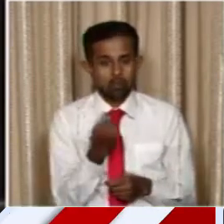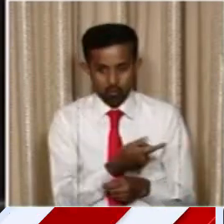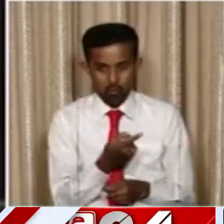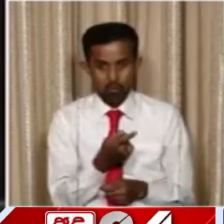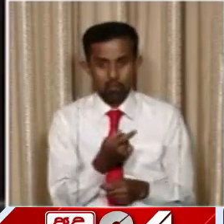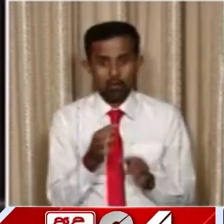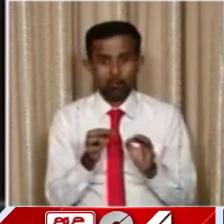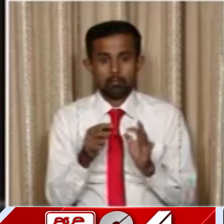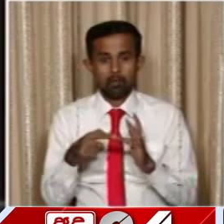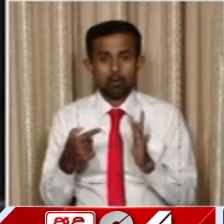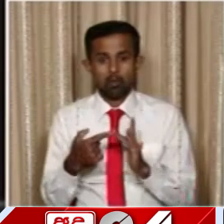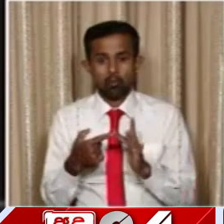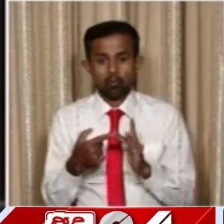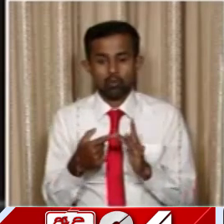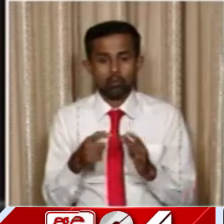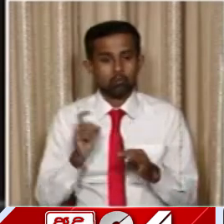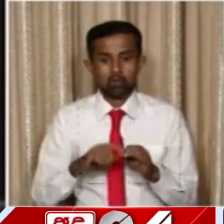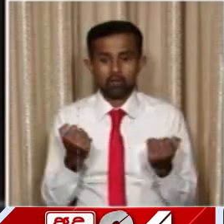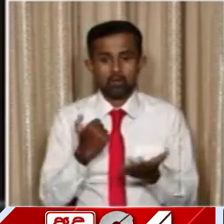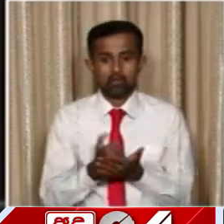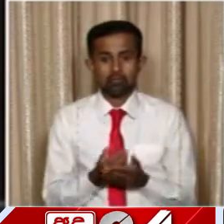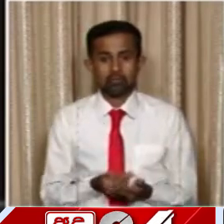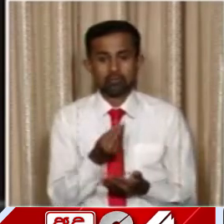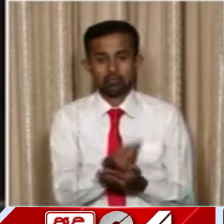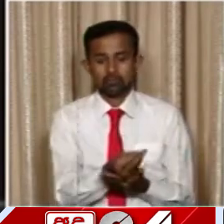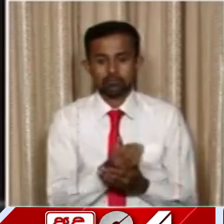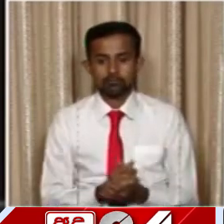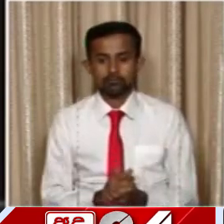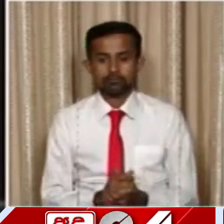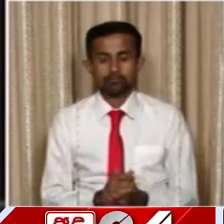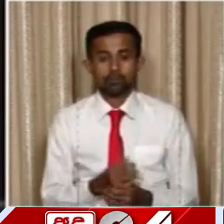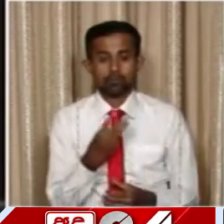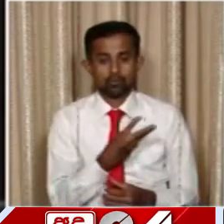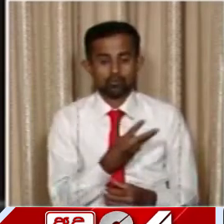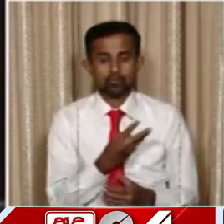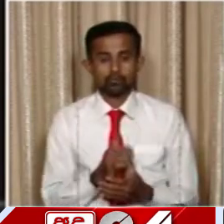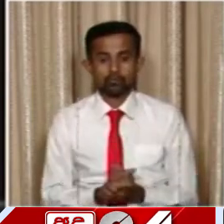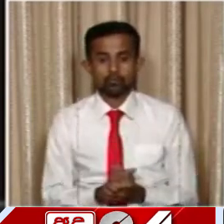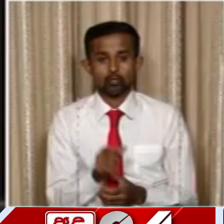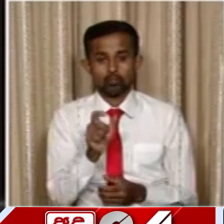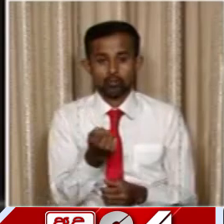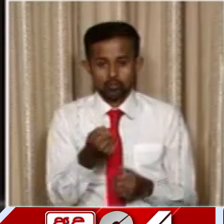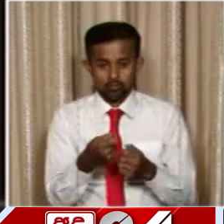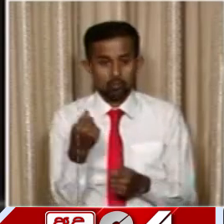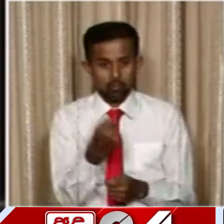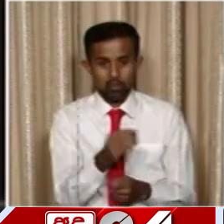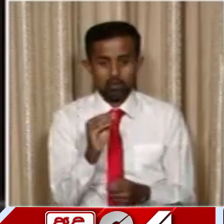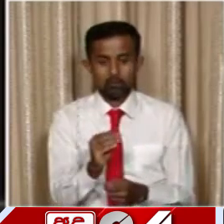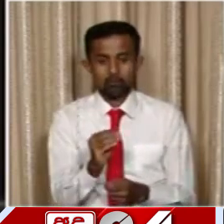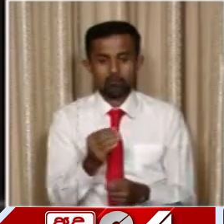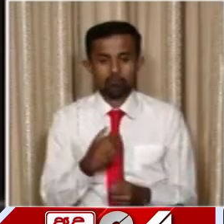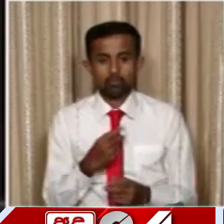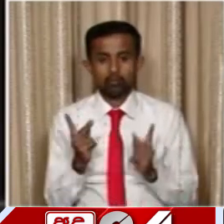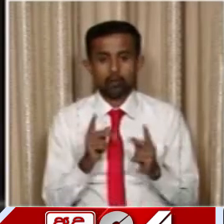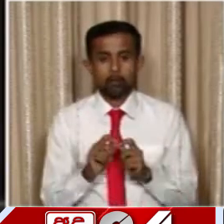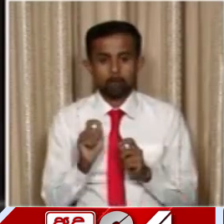මට BOI එකේ no objection ගේන්න කියලා. ඒ ලියුමත් මම සභාගත කරනවා. තුන්වැනියට කරු සභාපතිතුමනි ඔයාගේ සල්ලි ඔයා ගෙවන්න නම් මට Tourist